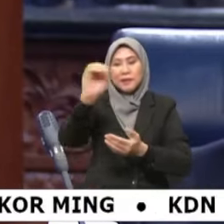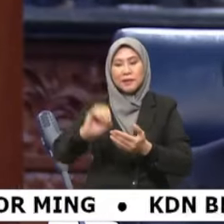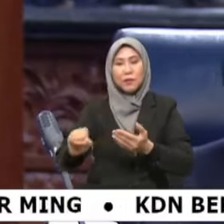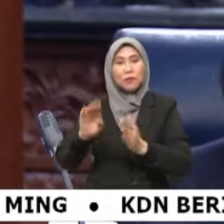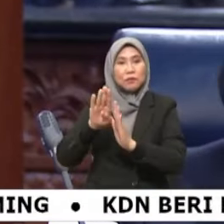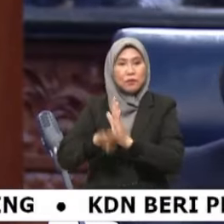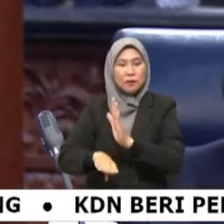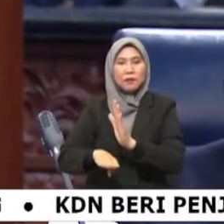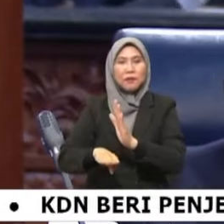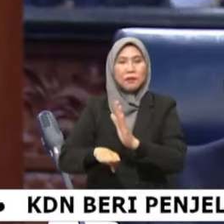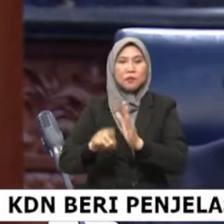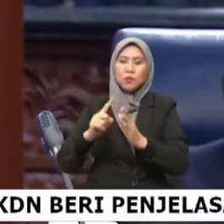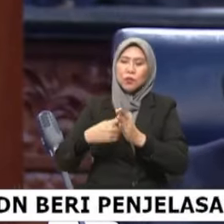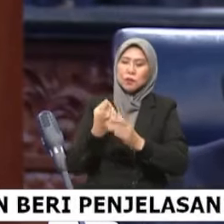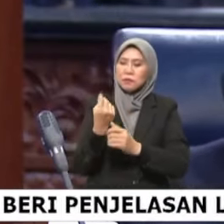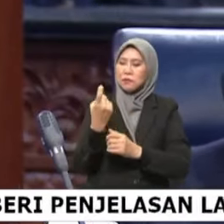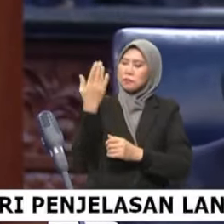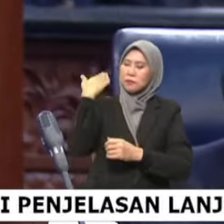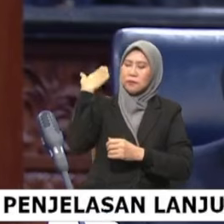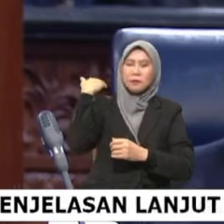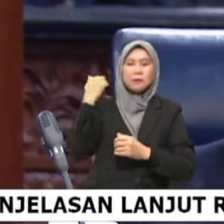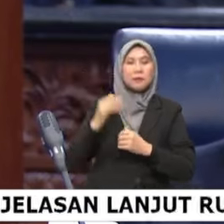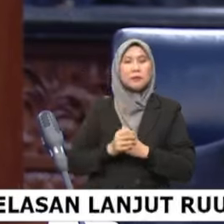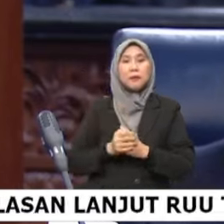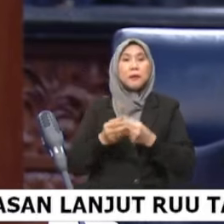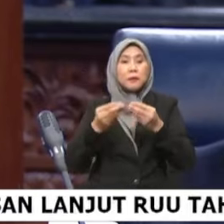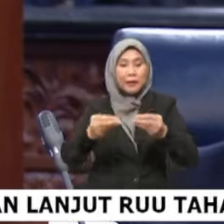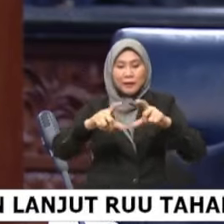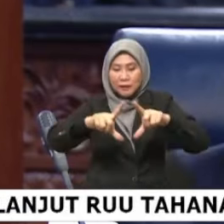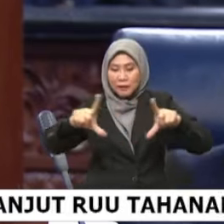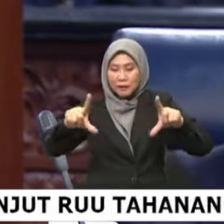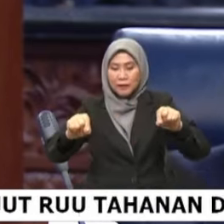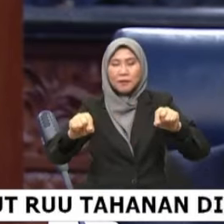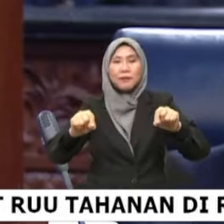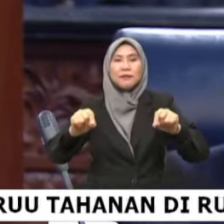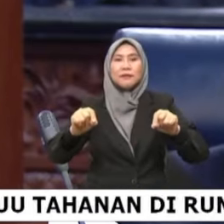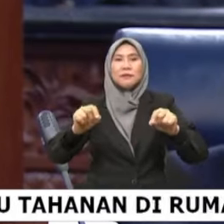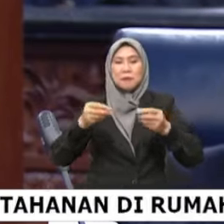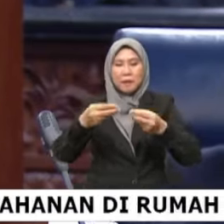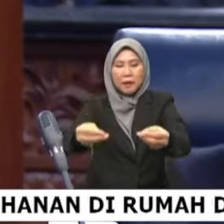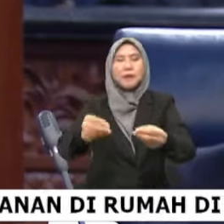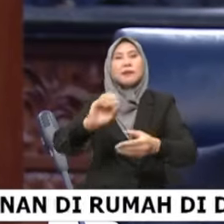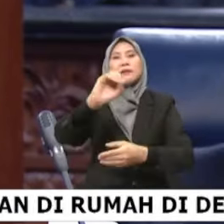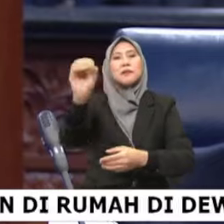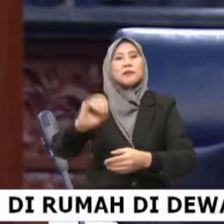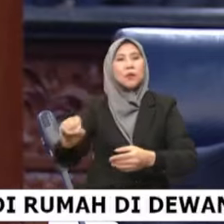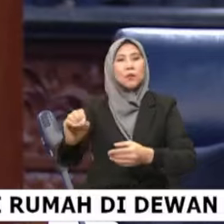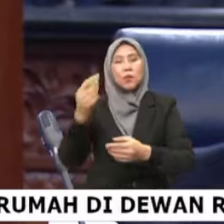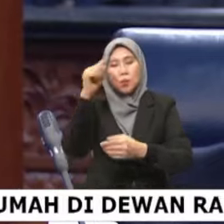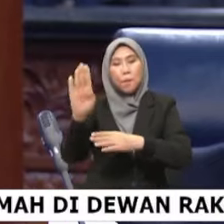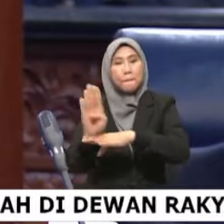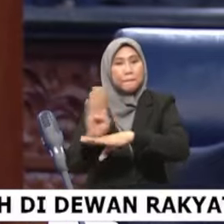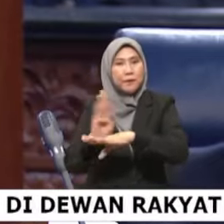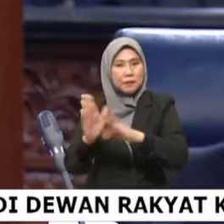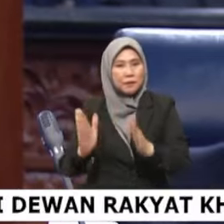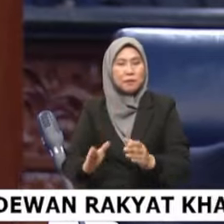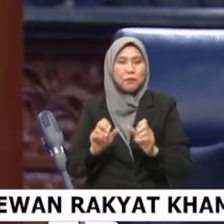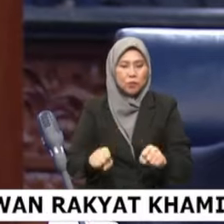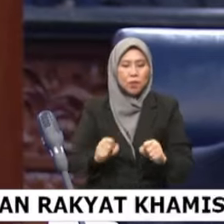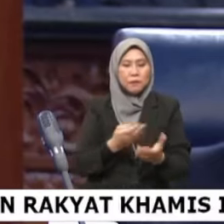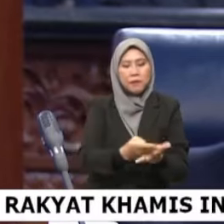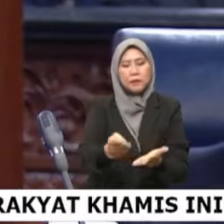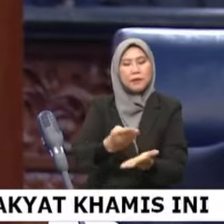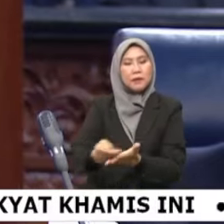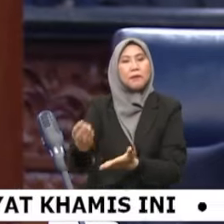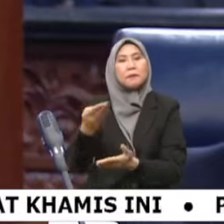saya, kad diskaun Menu Rahmah ini ialah untuk memberikan diskaun kepada pengusaha-pengusaha Menu Rahmah supaya mereka boleh beli barang-barang